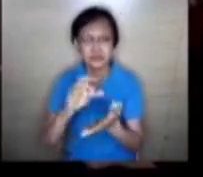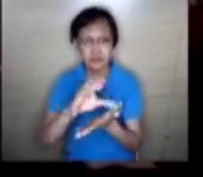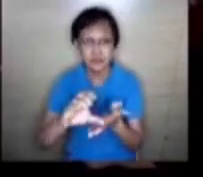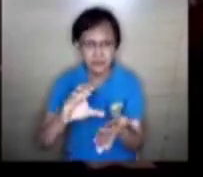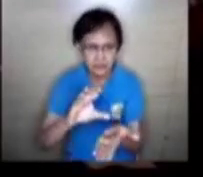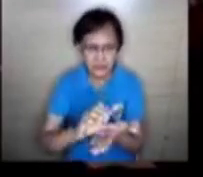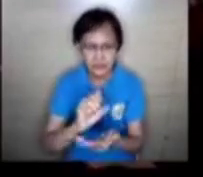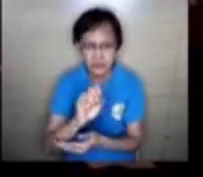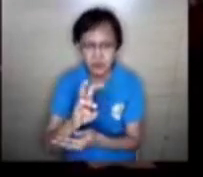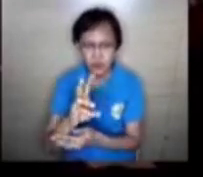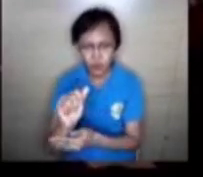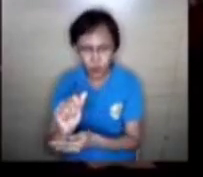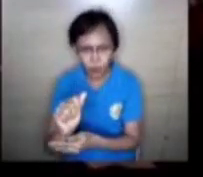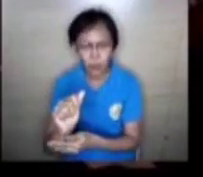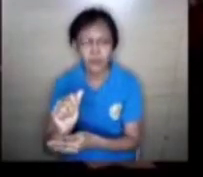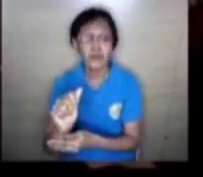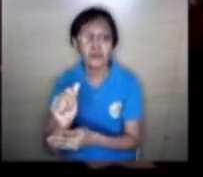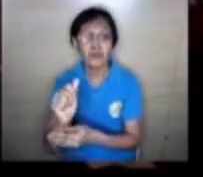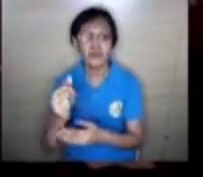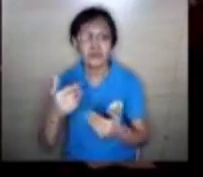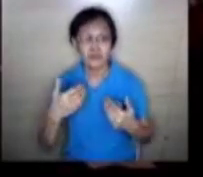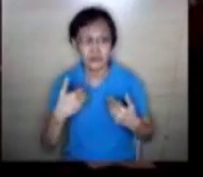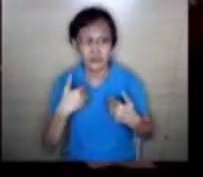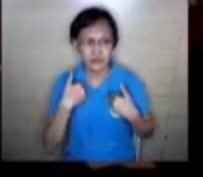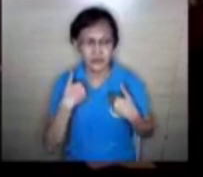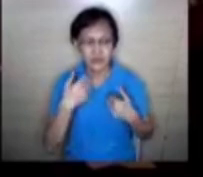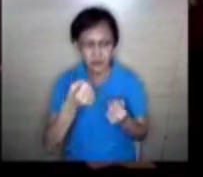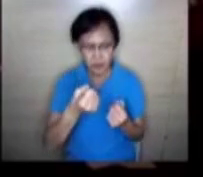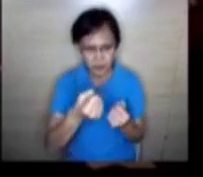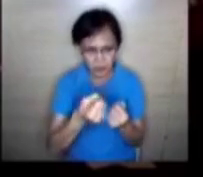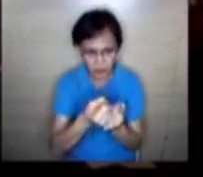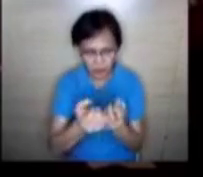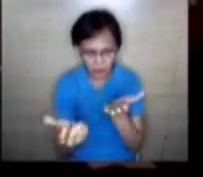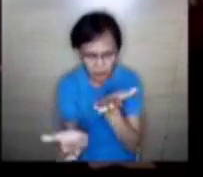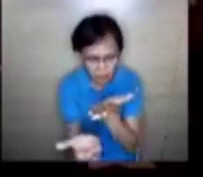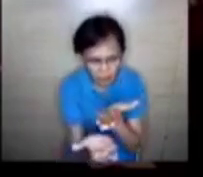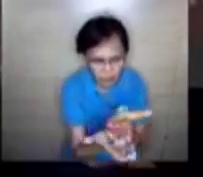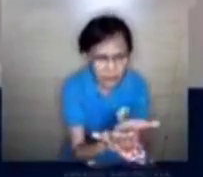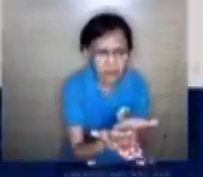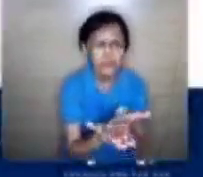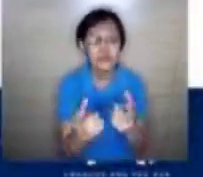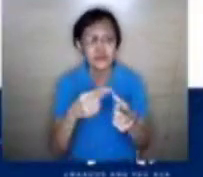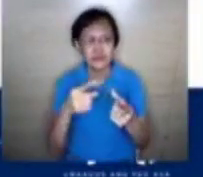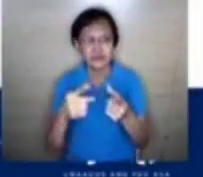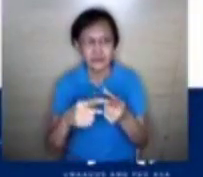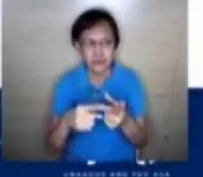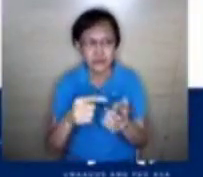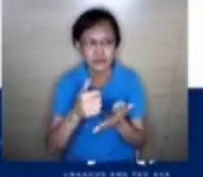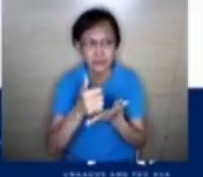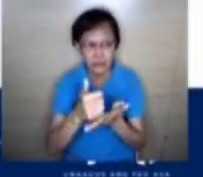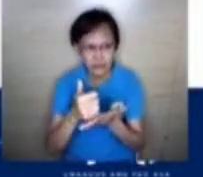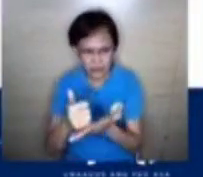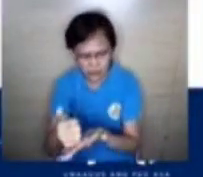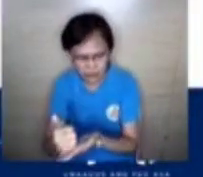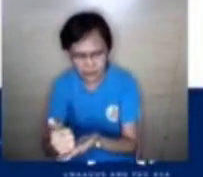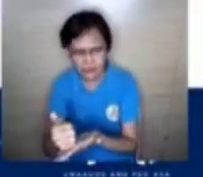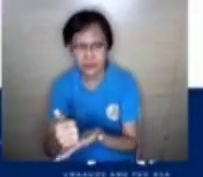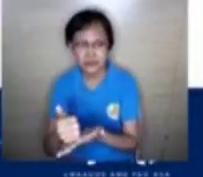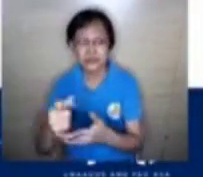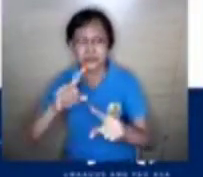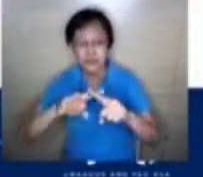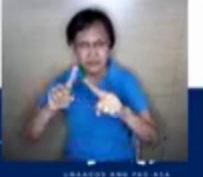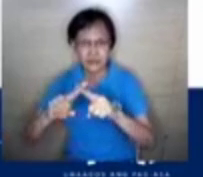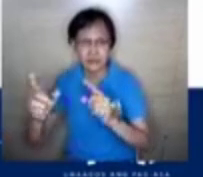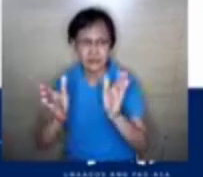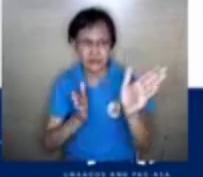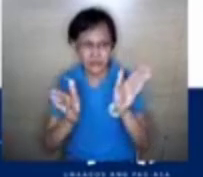SWAC. Hindi kailangan ng endorsement basta't nangangailangan ng pasigenyo, tinutulungan ng LGU hanggat sa kaya nito. Ang